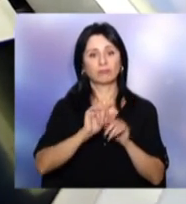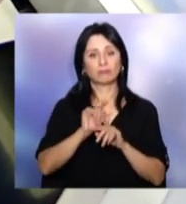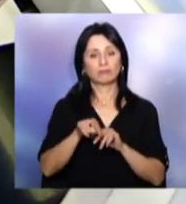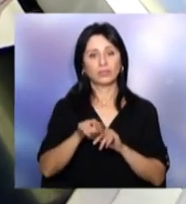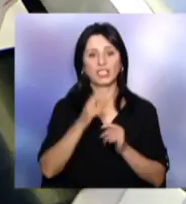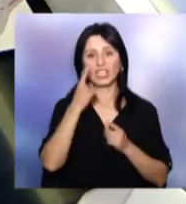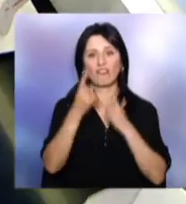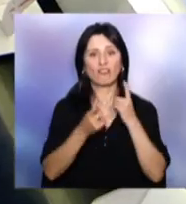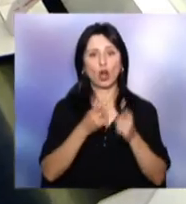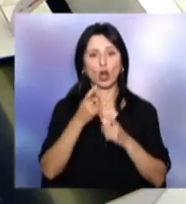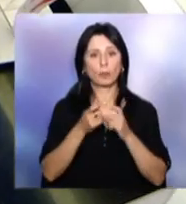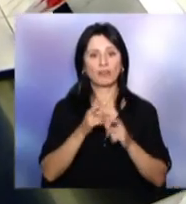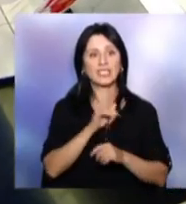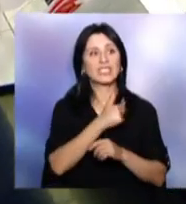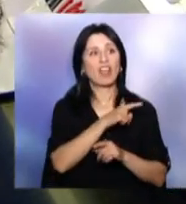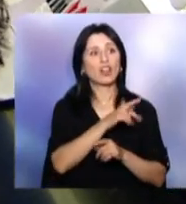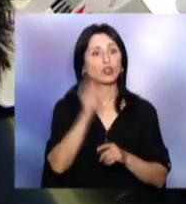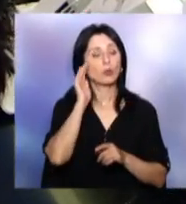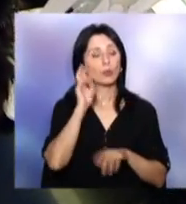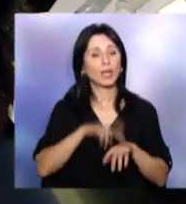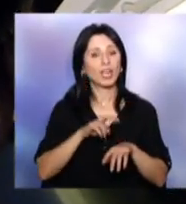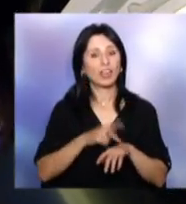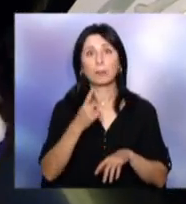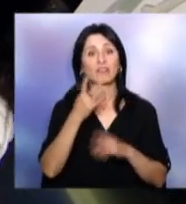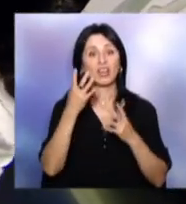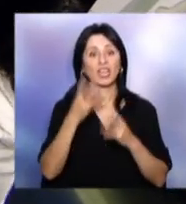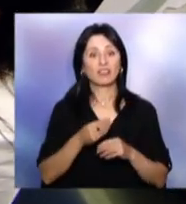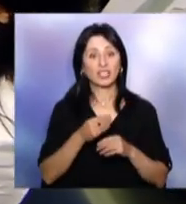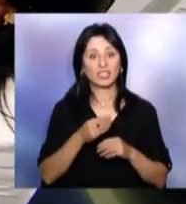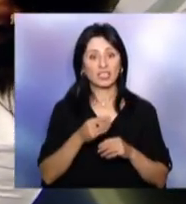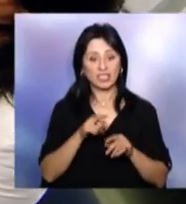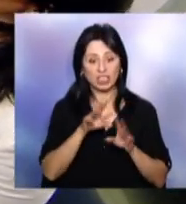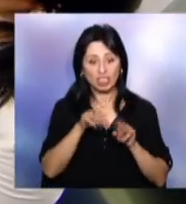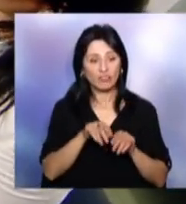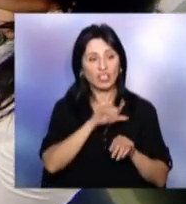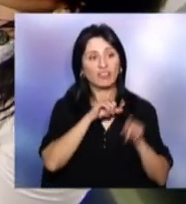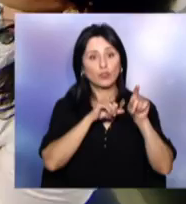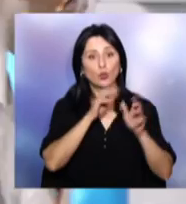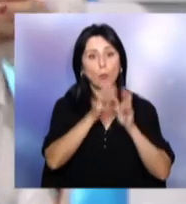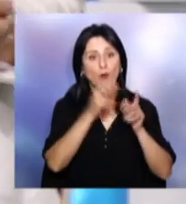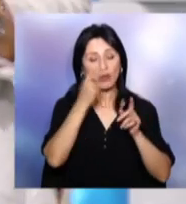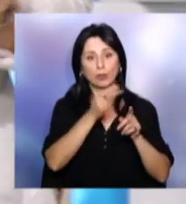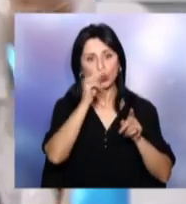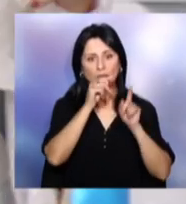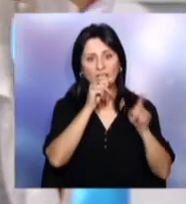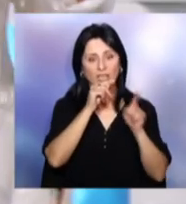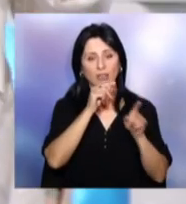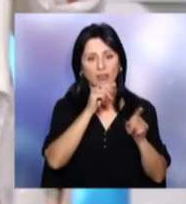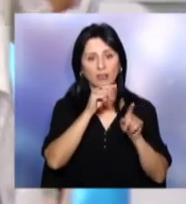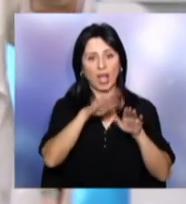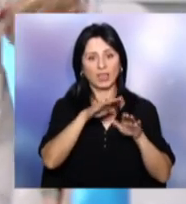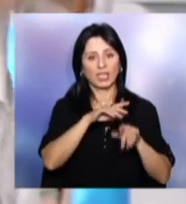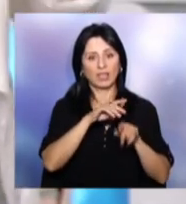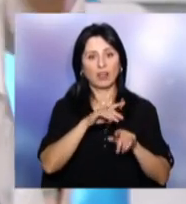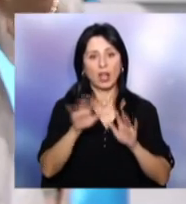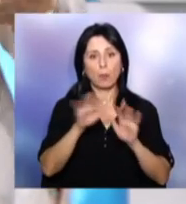მაქსიმალური ინფორმაცია წამოიღოს საავადმყოფოდან. პირველივე დღიდან ჩაერთოს სტომის მოვლის სწავლებაში, იმიტომ რომ